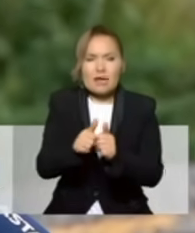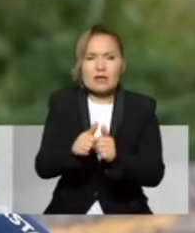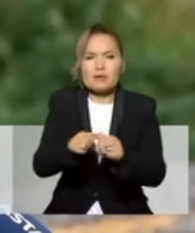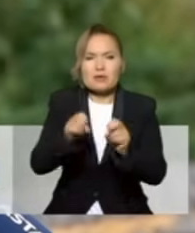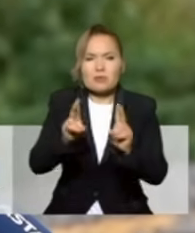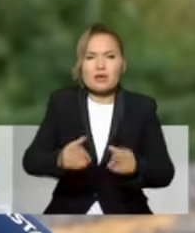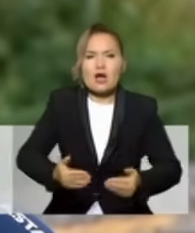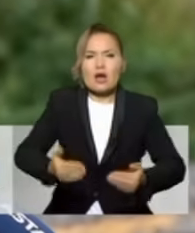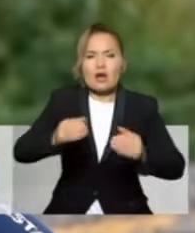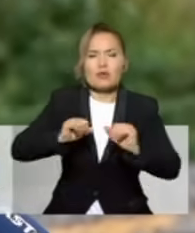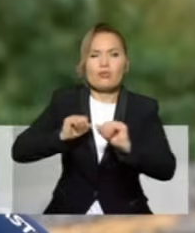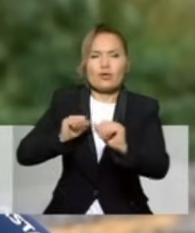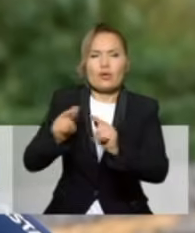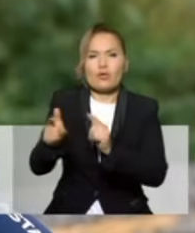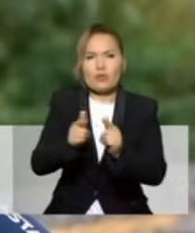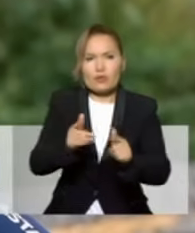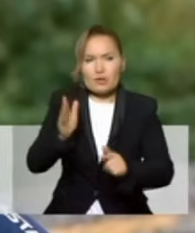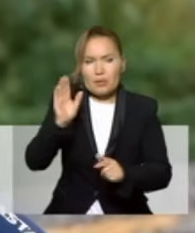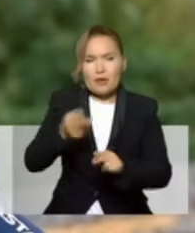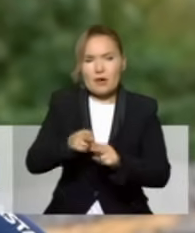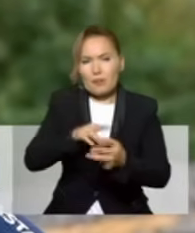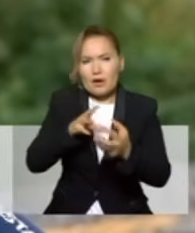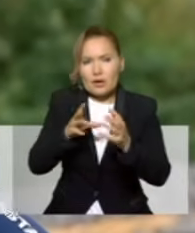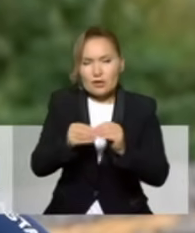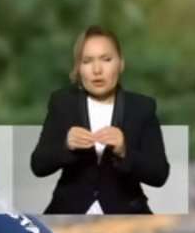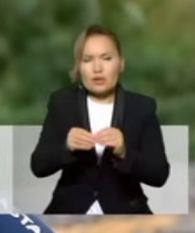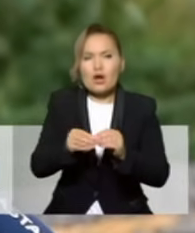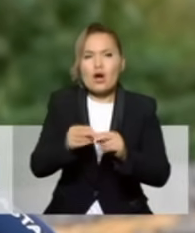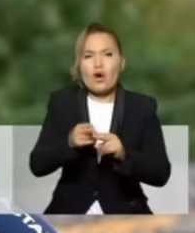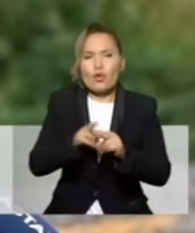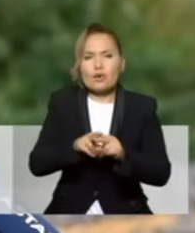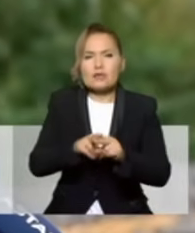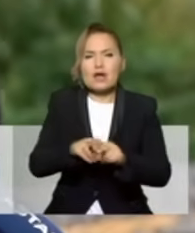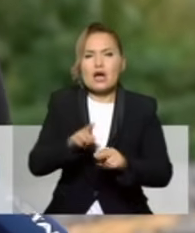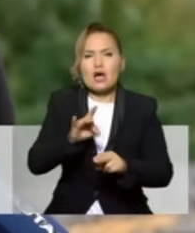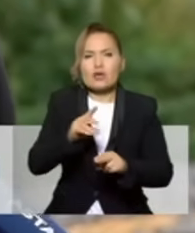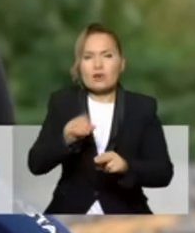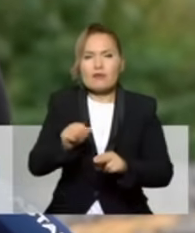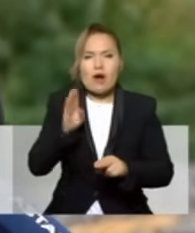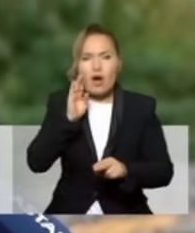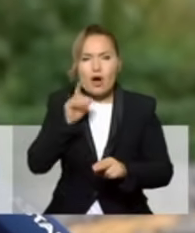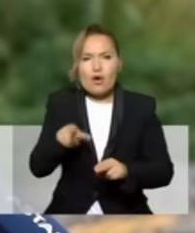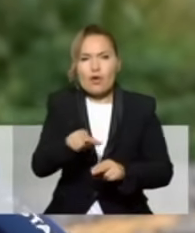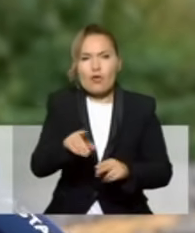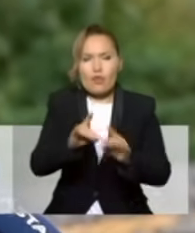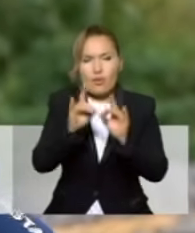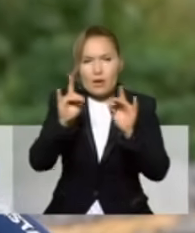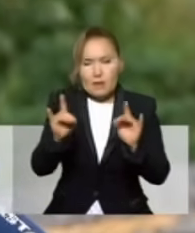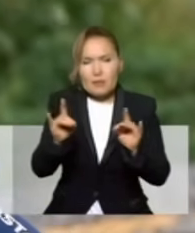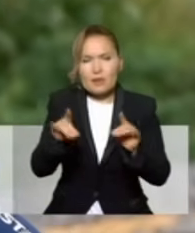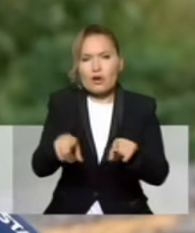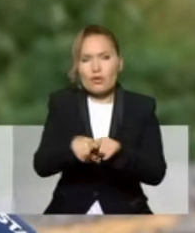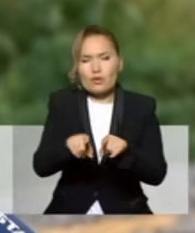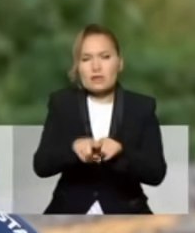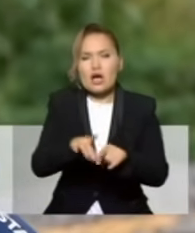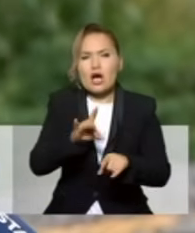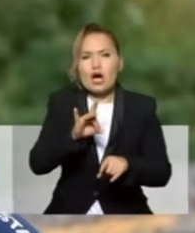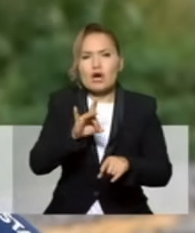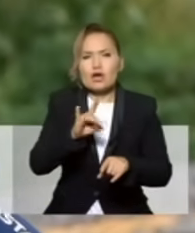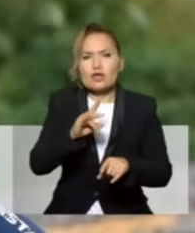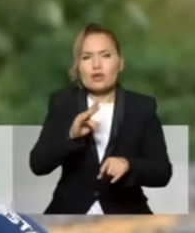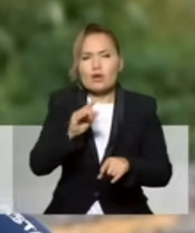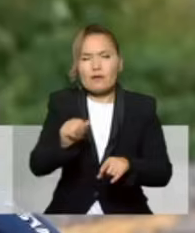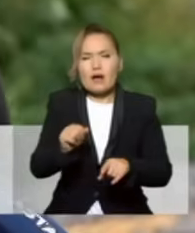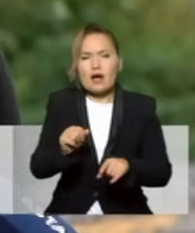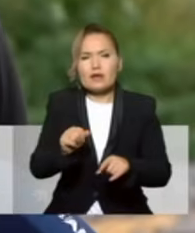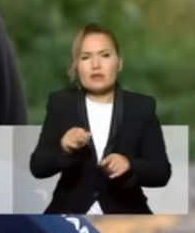900 метрді құрайды. Мына Жеңіс көпірінен Рысқұлова көпіріне дейін, сосын Рысқұлова көпірінен